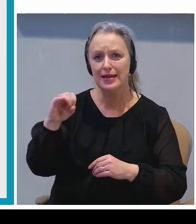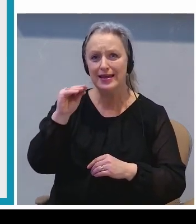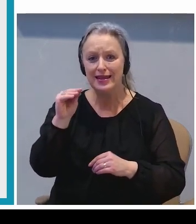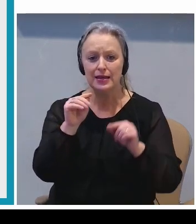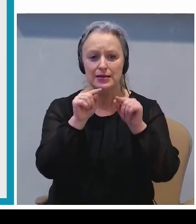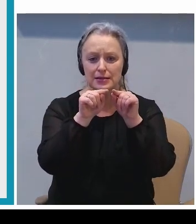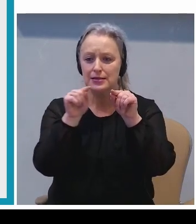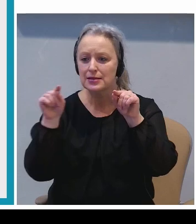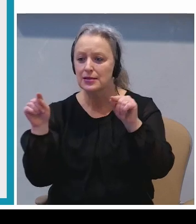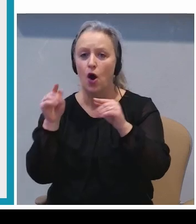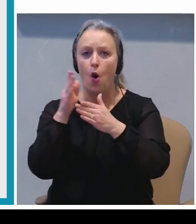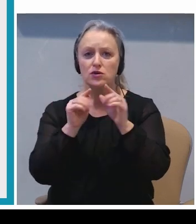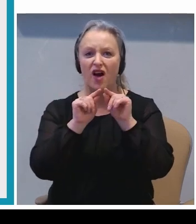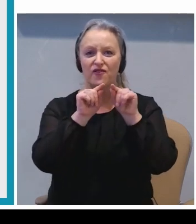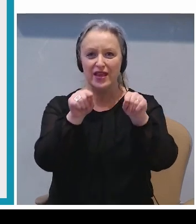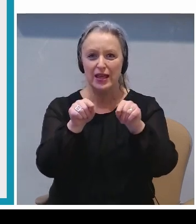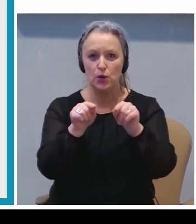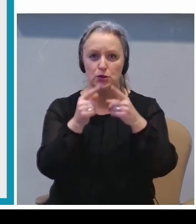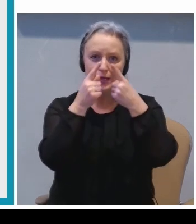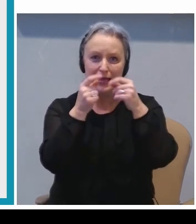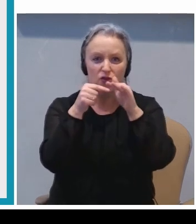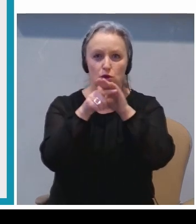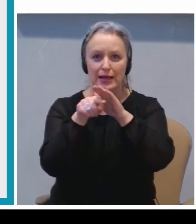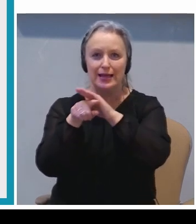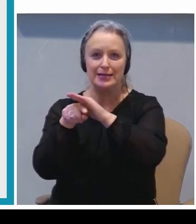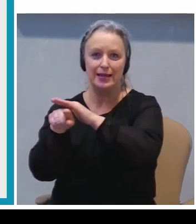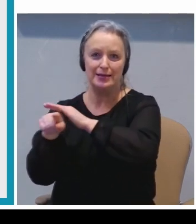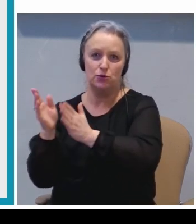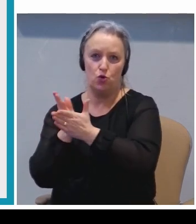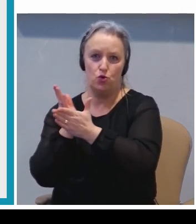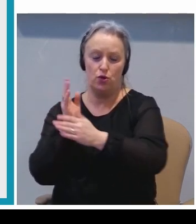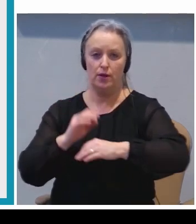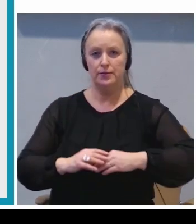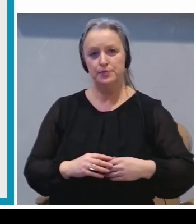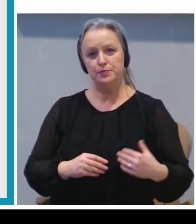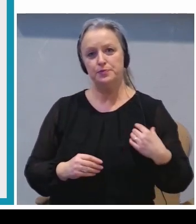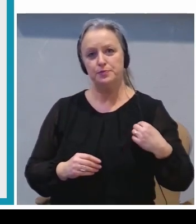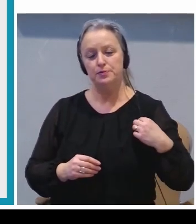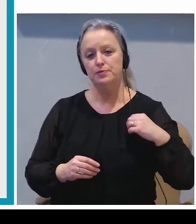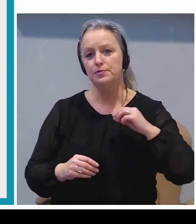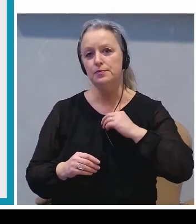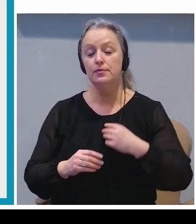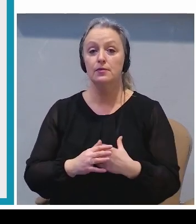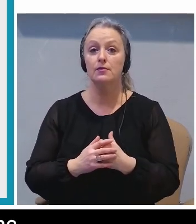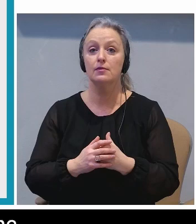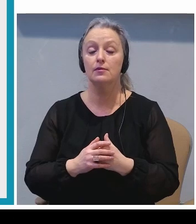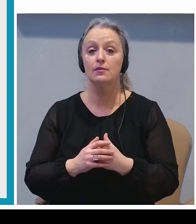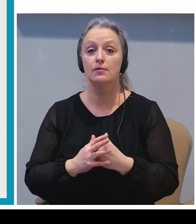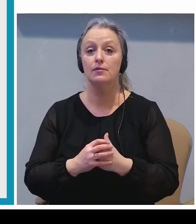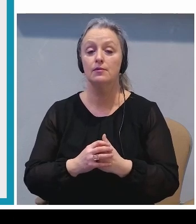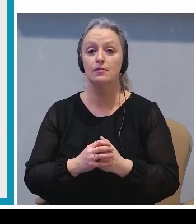an kohta. artificial, which has the wall, it has the particles.